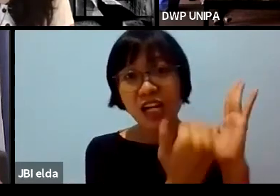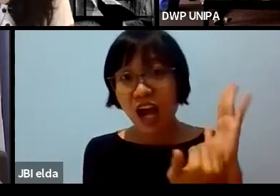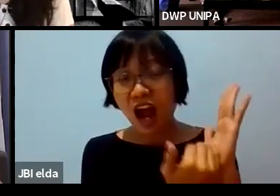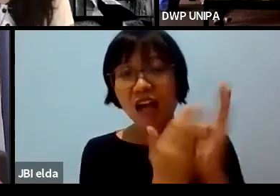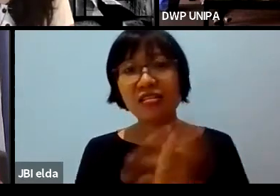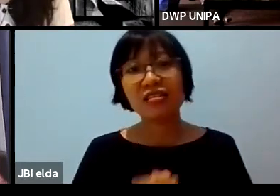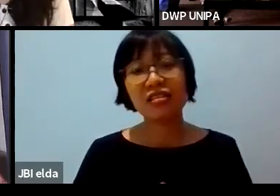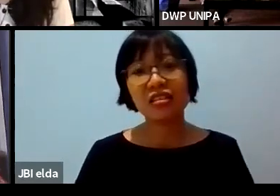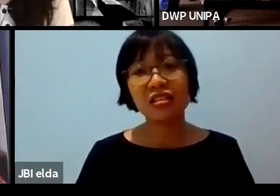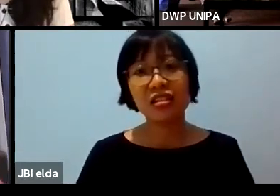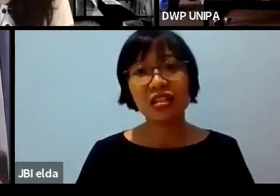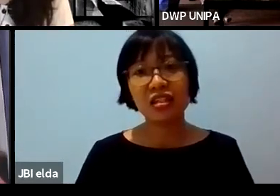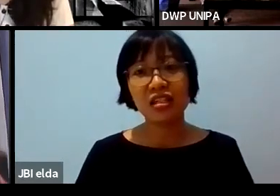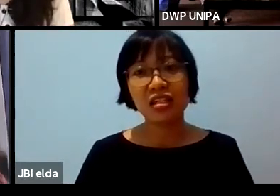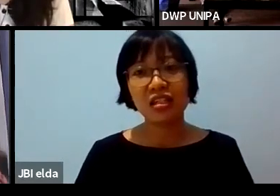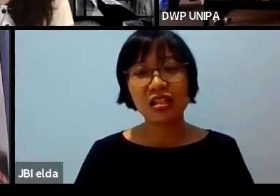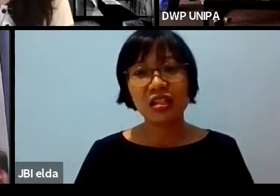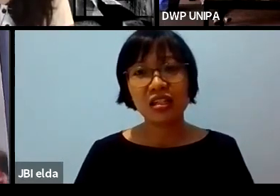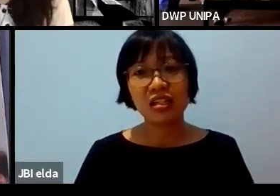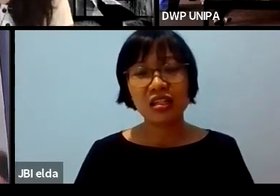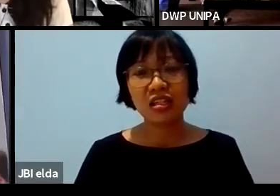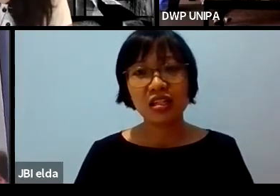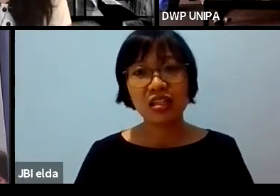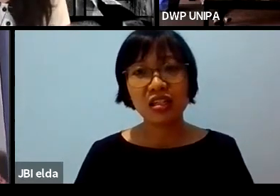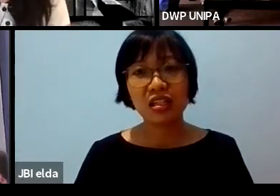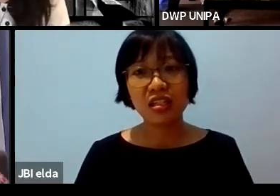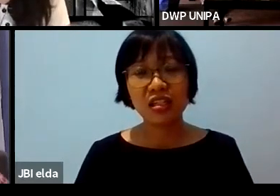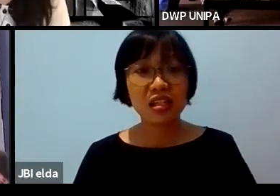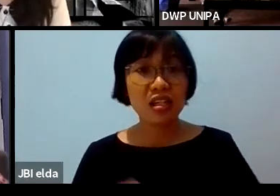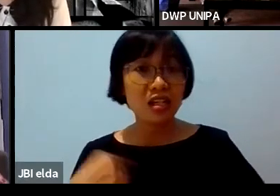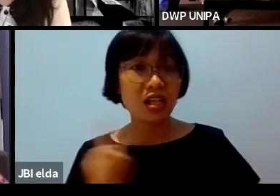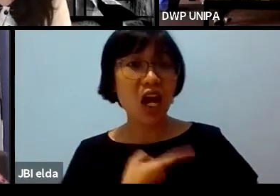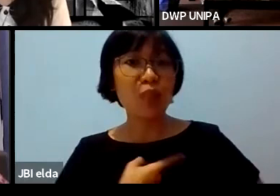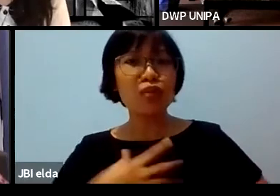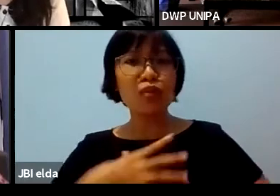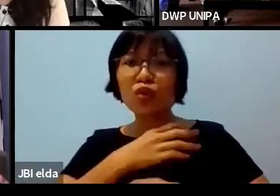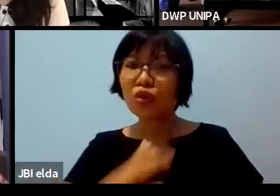pihak apa sana sangat gigih gitu, kami juga perlu gitu kan